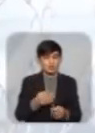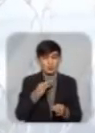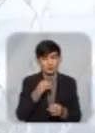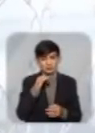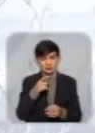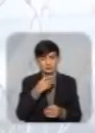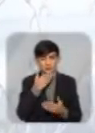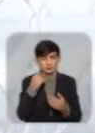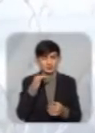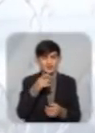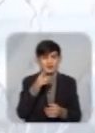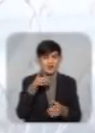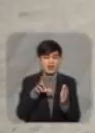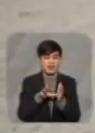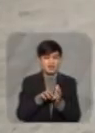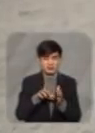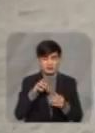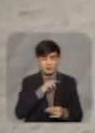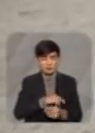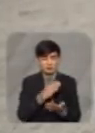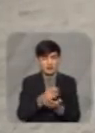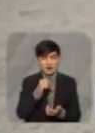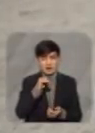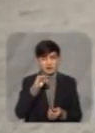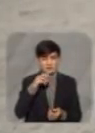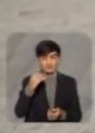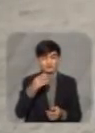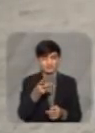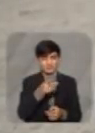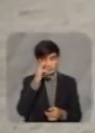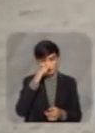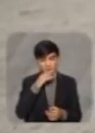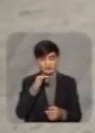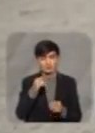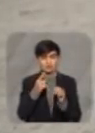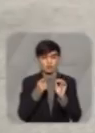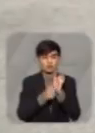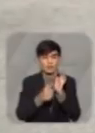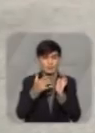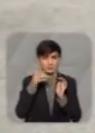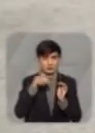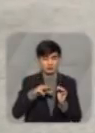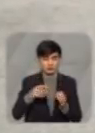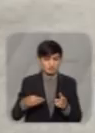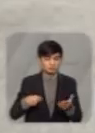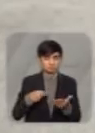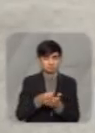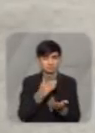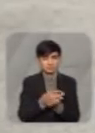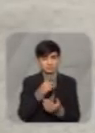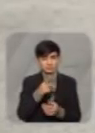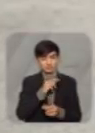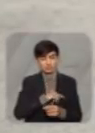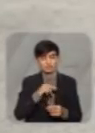Айдос Лұқпанов қарапайым электрик. Айбектің баратын оңалту орталығына да айына 165 мың теңге төлейтіндерінде жасырмады.